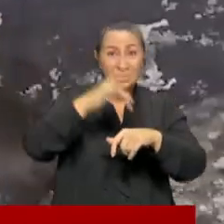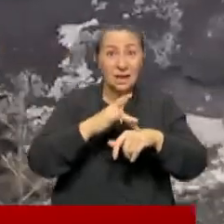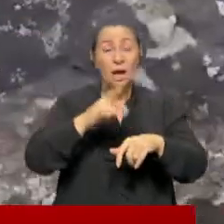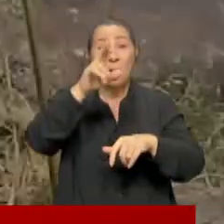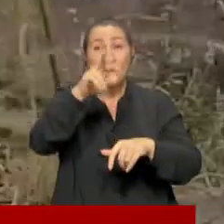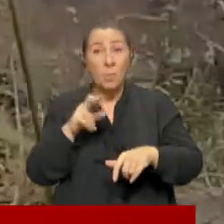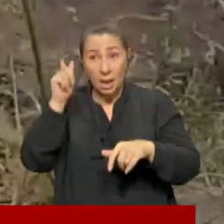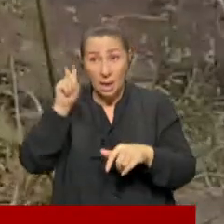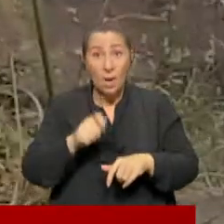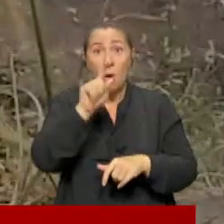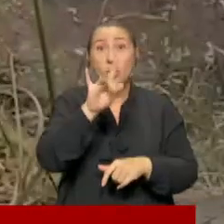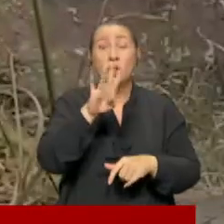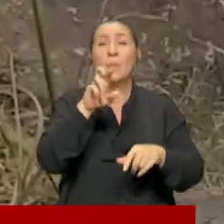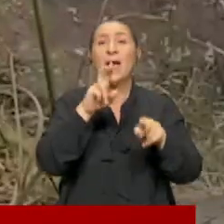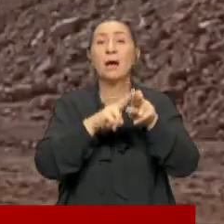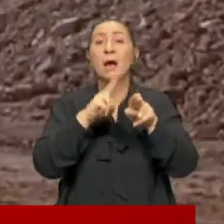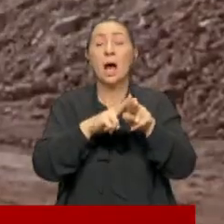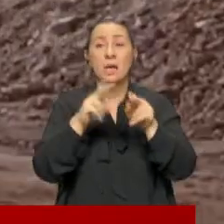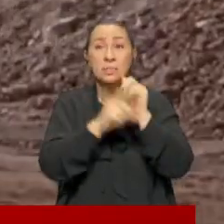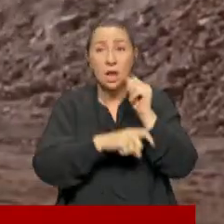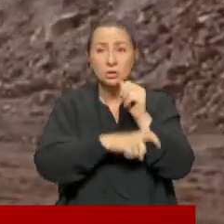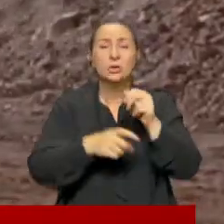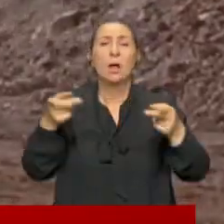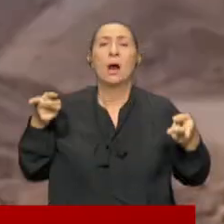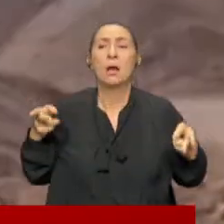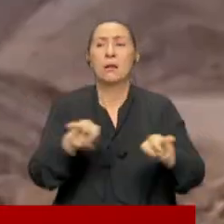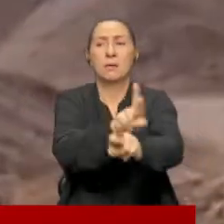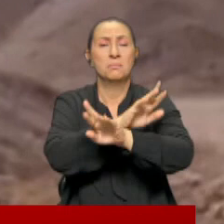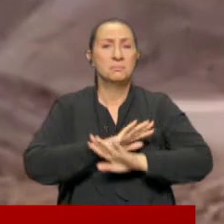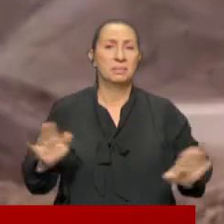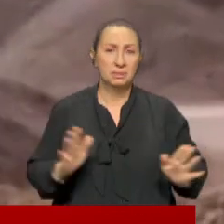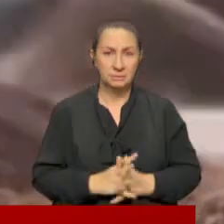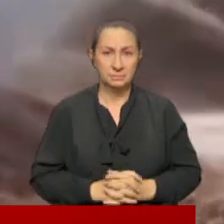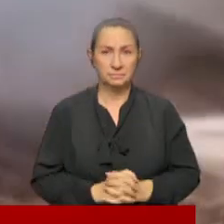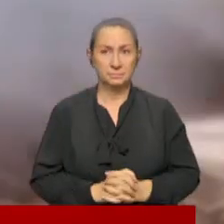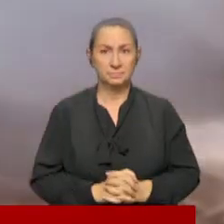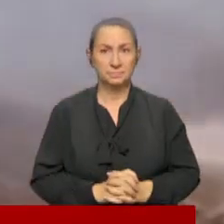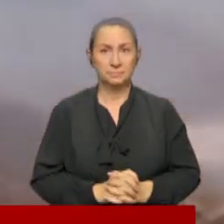havan tacizinde bulunan 14 PKK'lı terörist etkisiz hale getirildi.